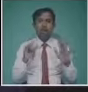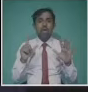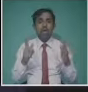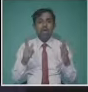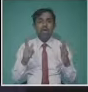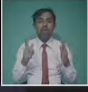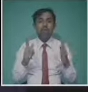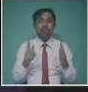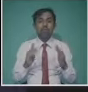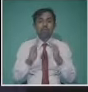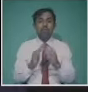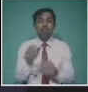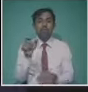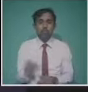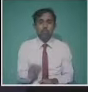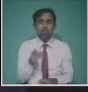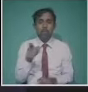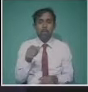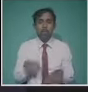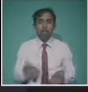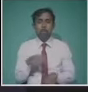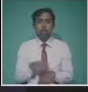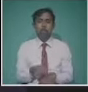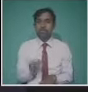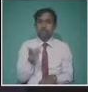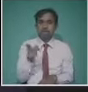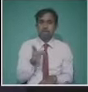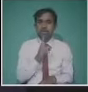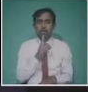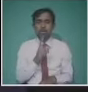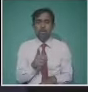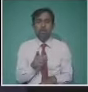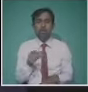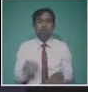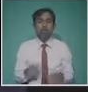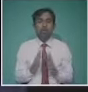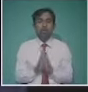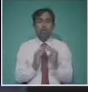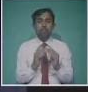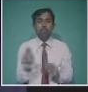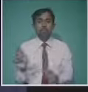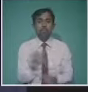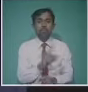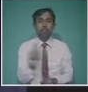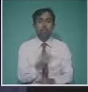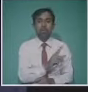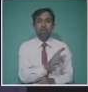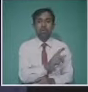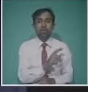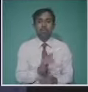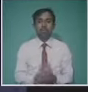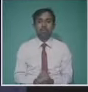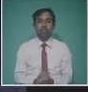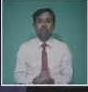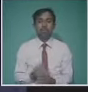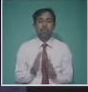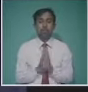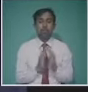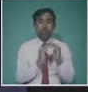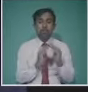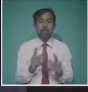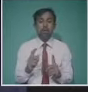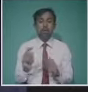තියෙන පිරිස්ත පවා දැන් මේ වෙනකොට තර්ජනේ පවතිනවා ඔවුන් මේ විහාරස්ථානට බදු මුදල් ගෙවන්න කියලා. මම විහාරස්ථානට